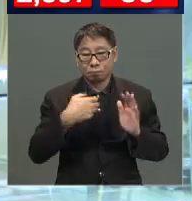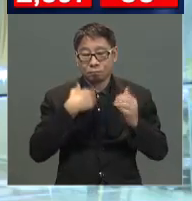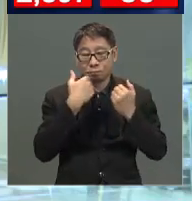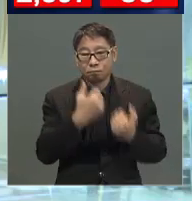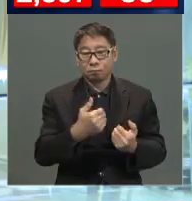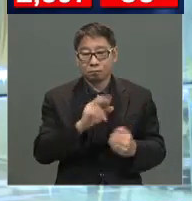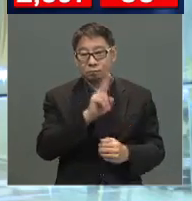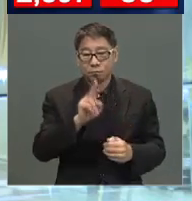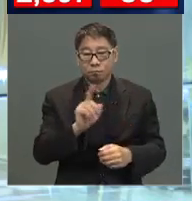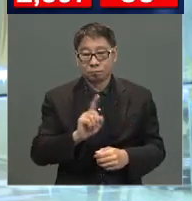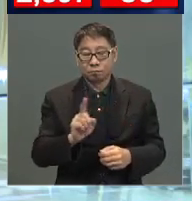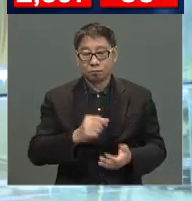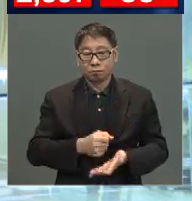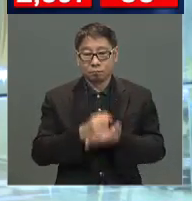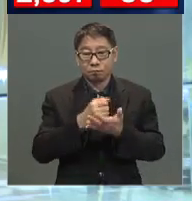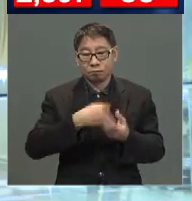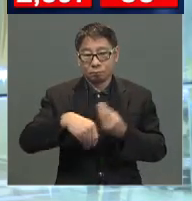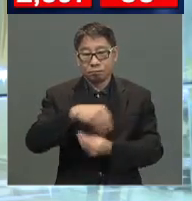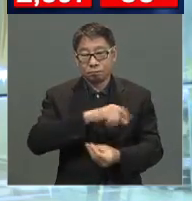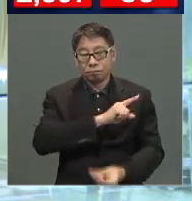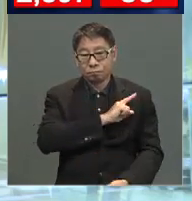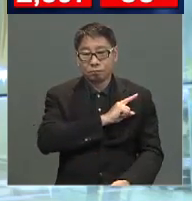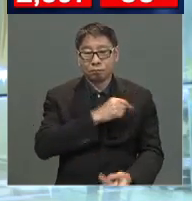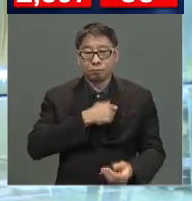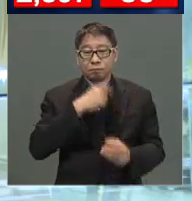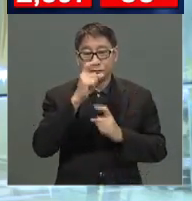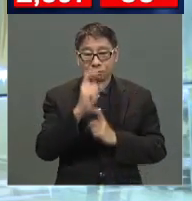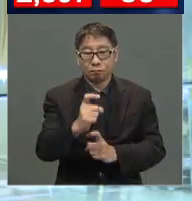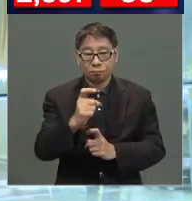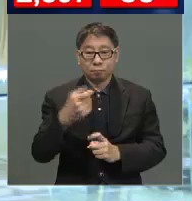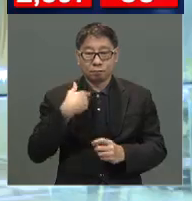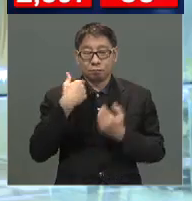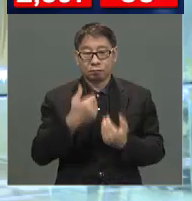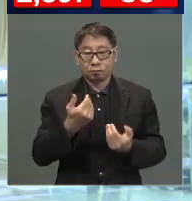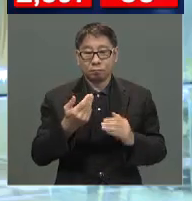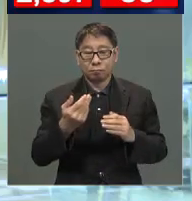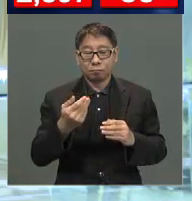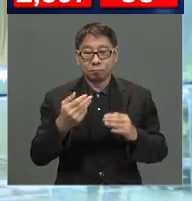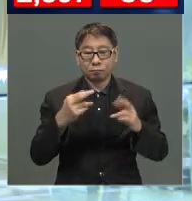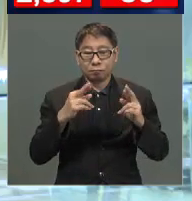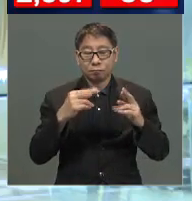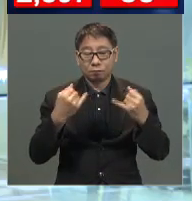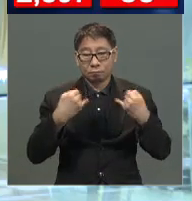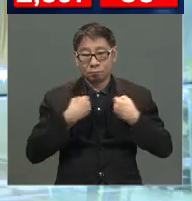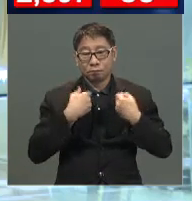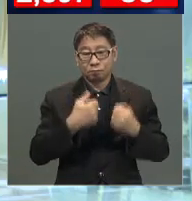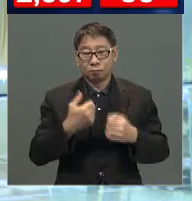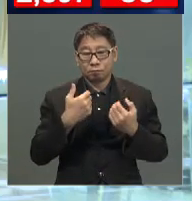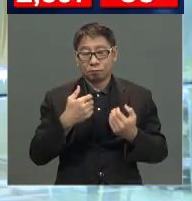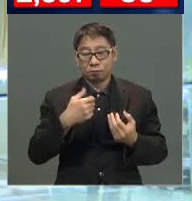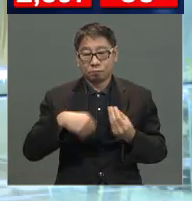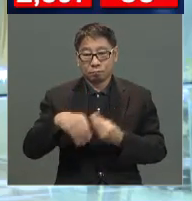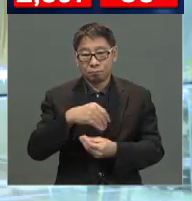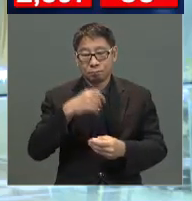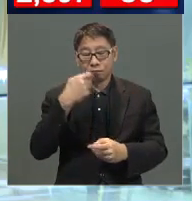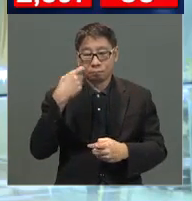ถใช้อะไรในการประคับประคองธุรกิจของตัวเองได้ความเสี่ยงที่จะผู้ประกอบการจะขาดสภาพคล่องอยู่แล้วเนี่ยพยายามที่จะประสานไปทาง